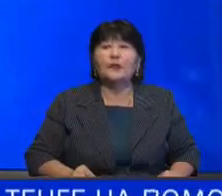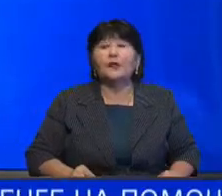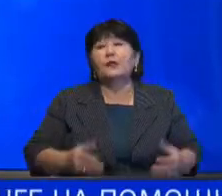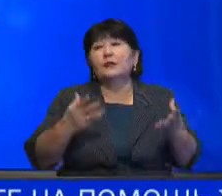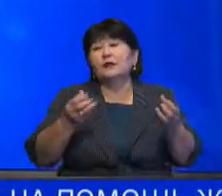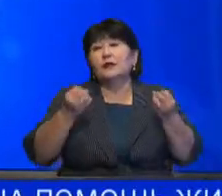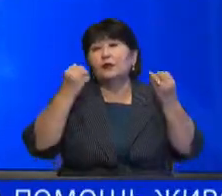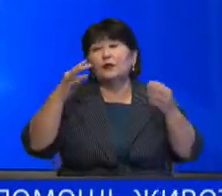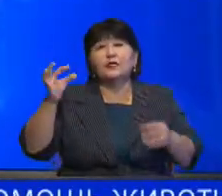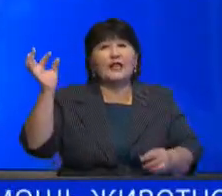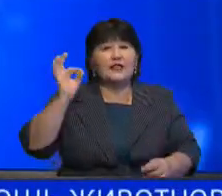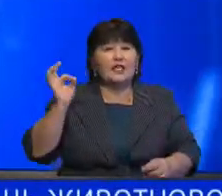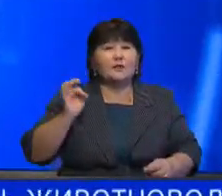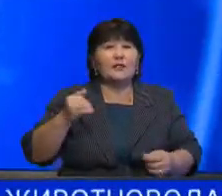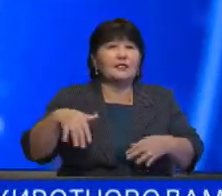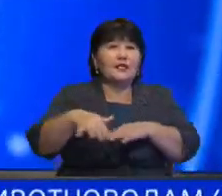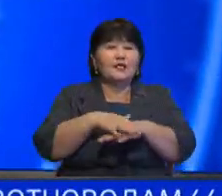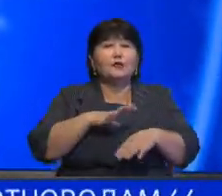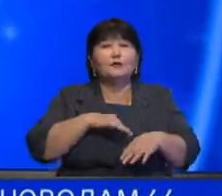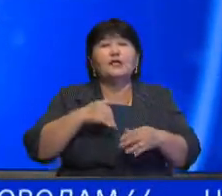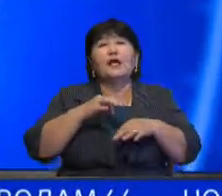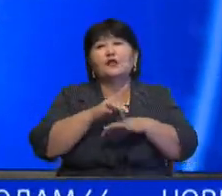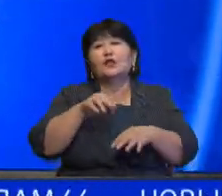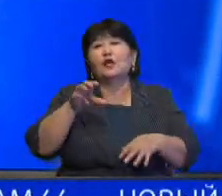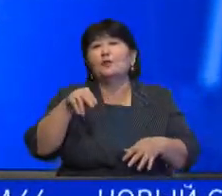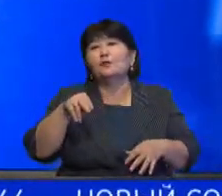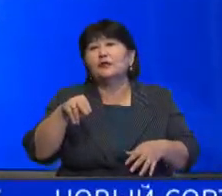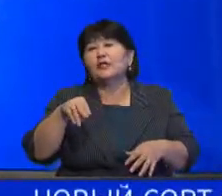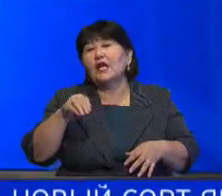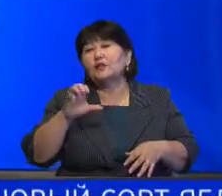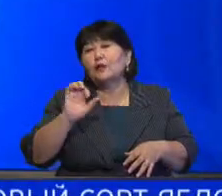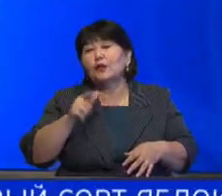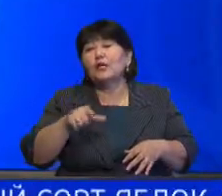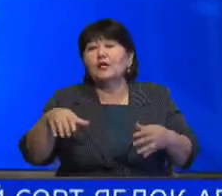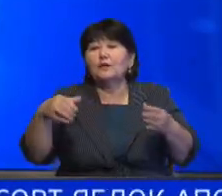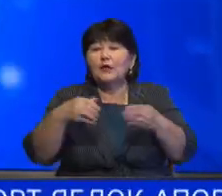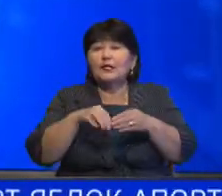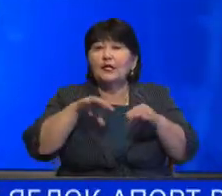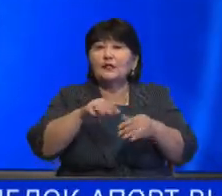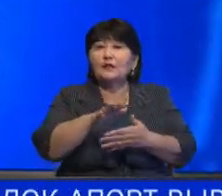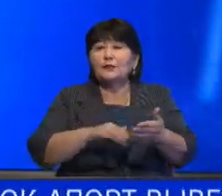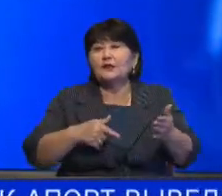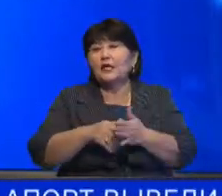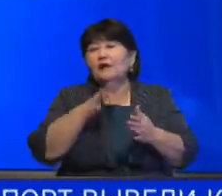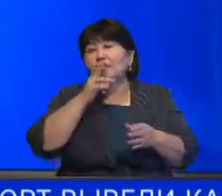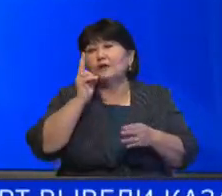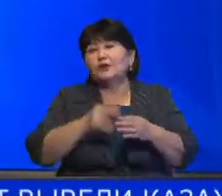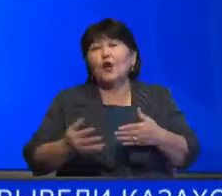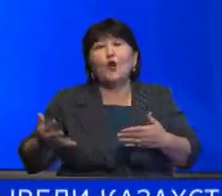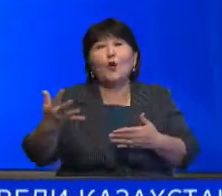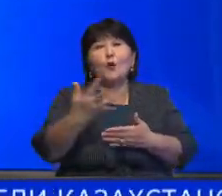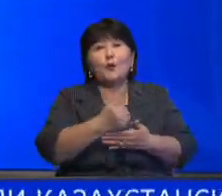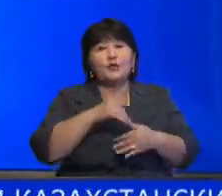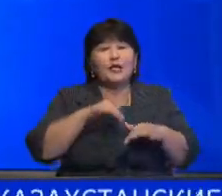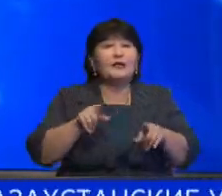День культуры немецкой диаспоры был организован в поселке Таспугет. Немецкое этнокультурное объединение приурочило его ко времени завершения уборочной